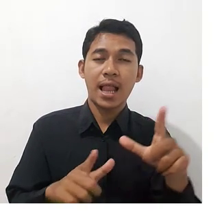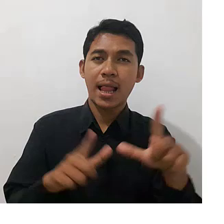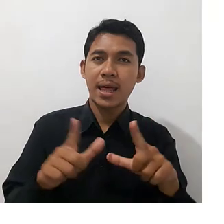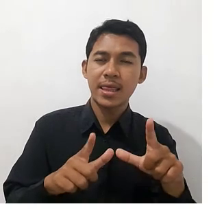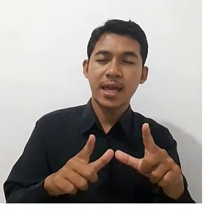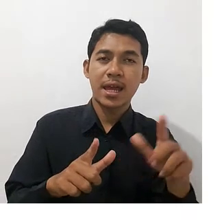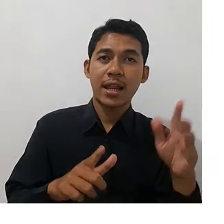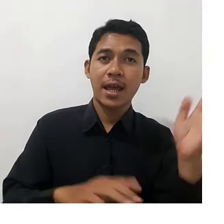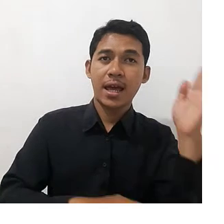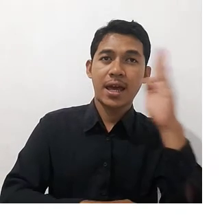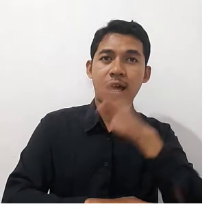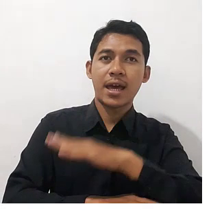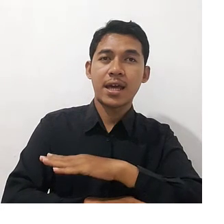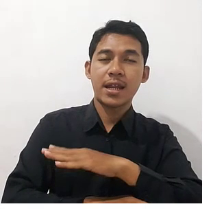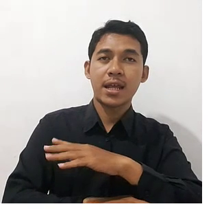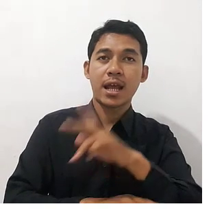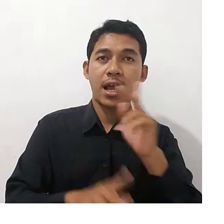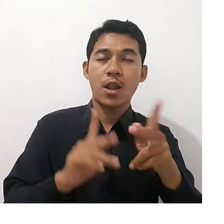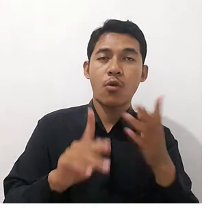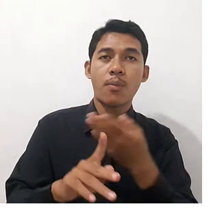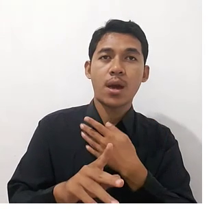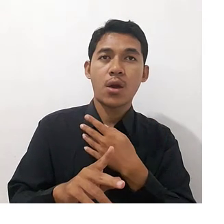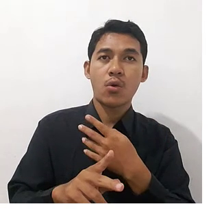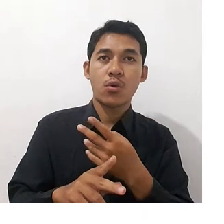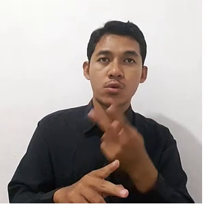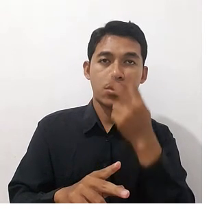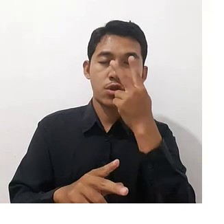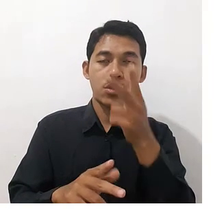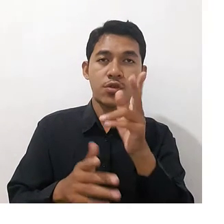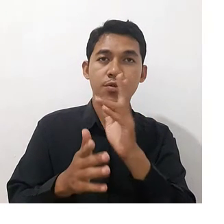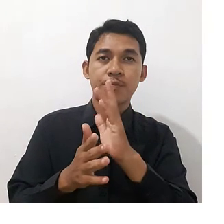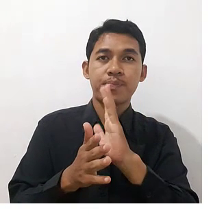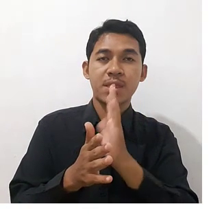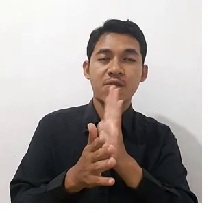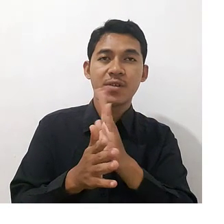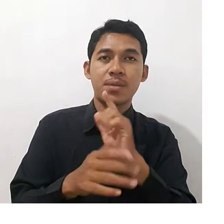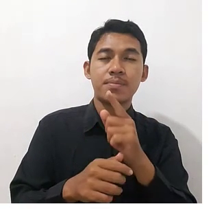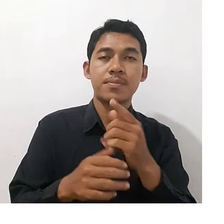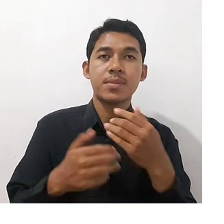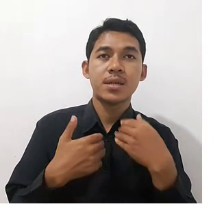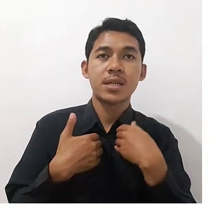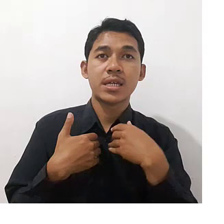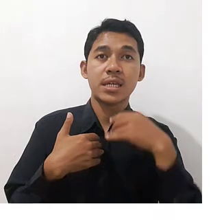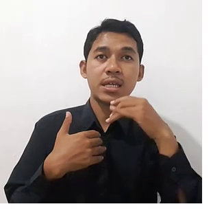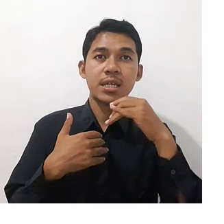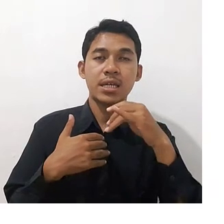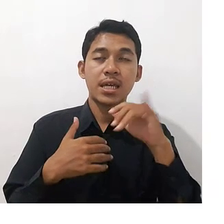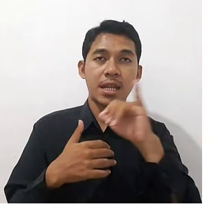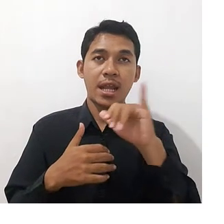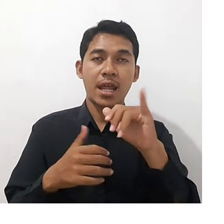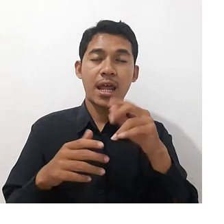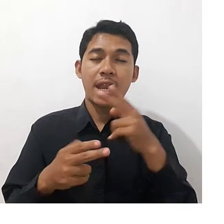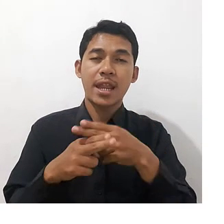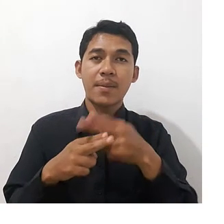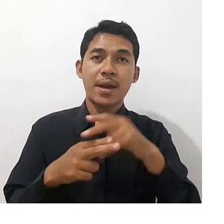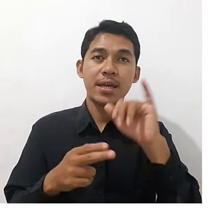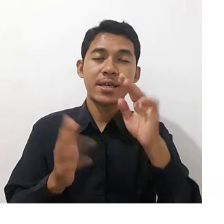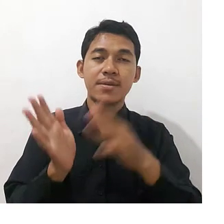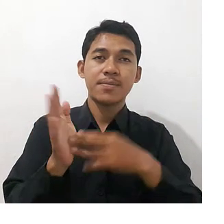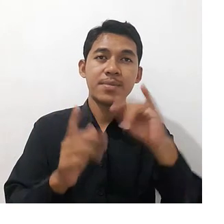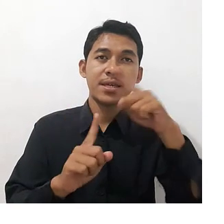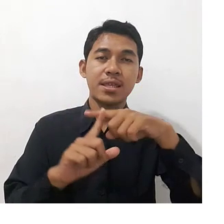harian. Kalau menonton filmnya juga ada yang soal nomor 2 ini itu namanya The Imitation Game. Nah,